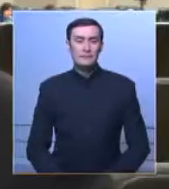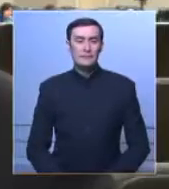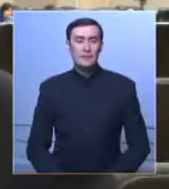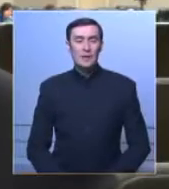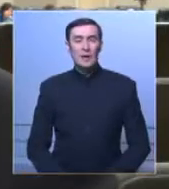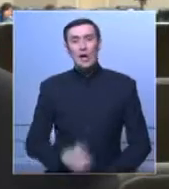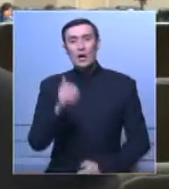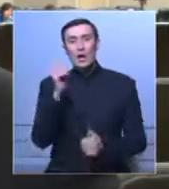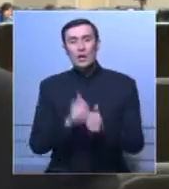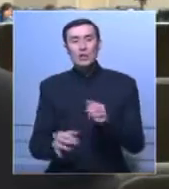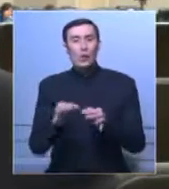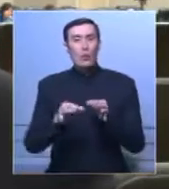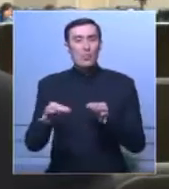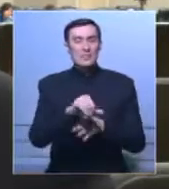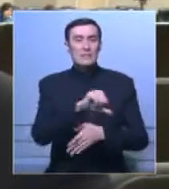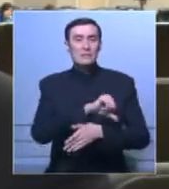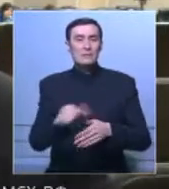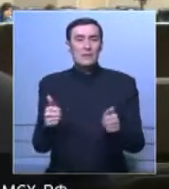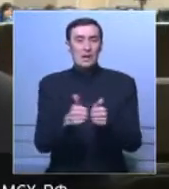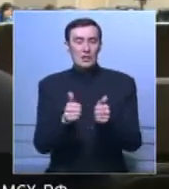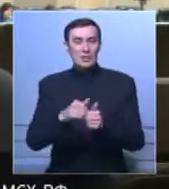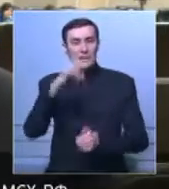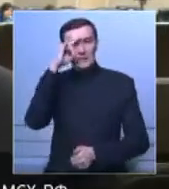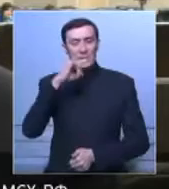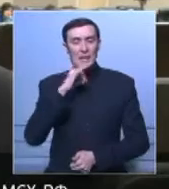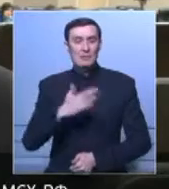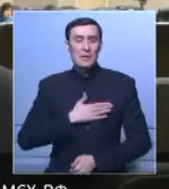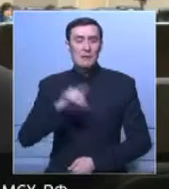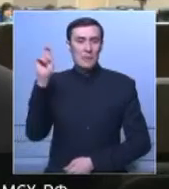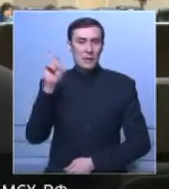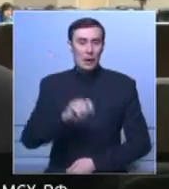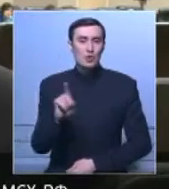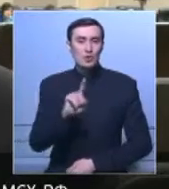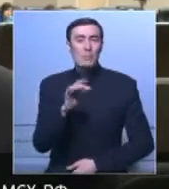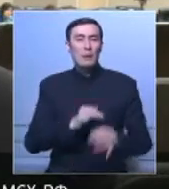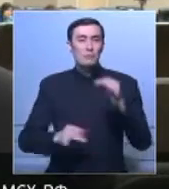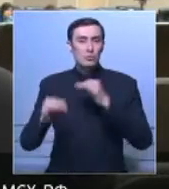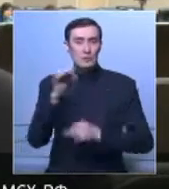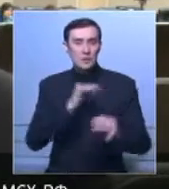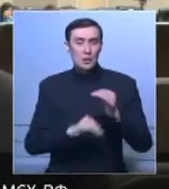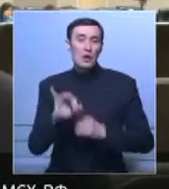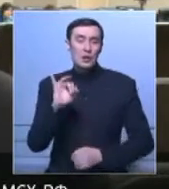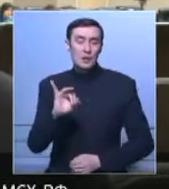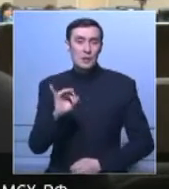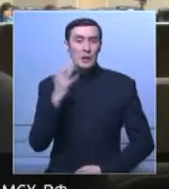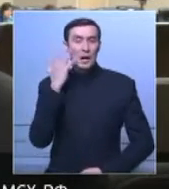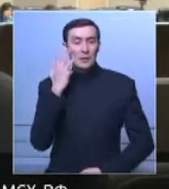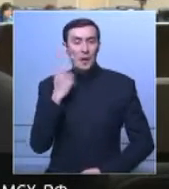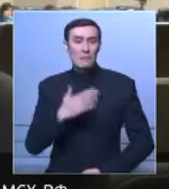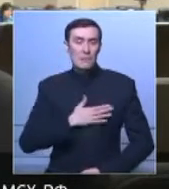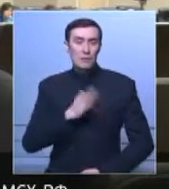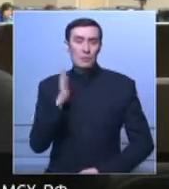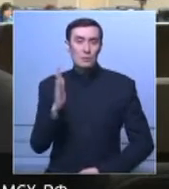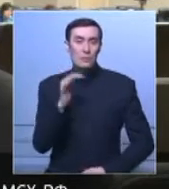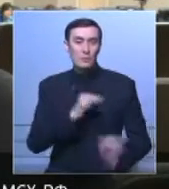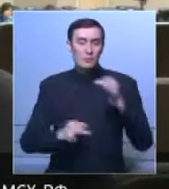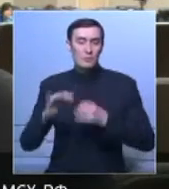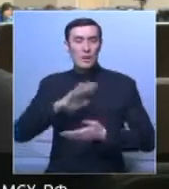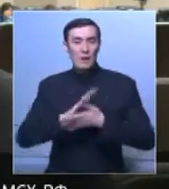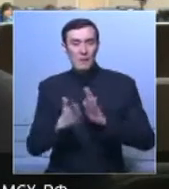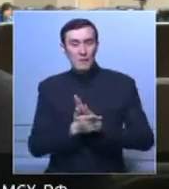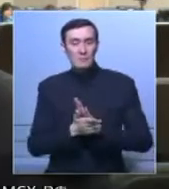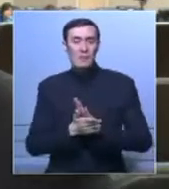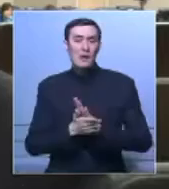Все регионы приграничные с Казахстаном сюда приехали для того, чтобы обсудить. Ну и когда мы обсудим, проговорим